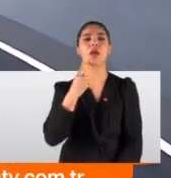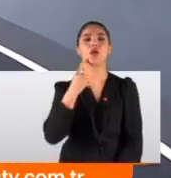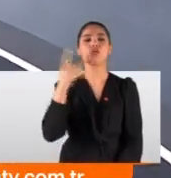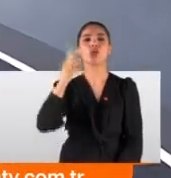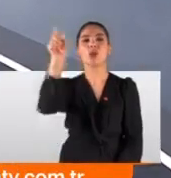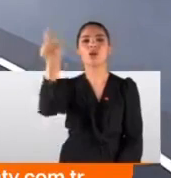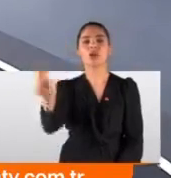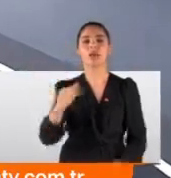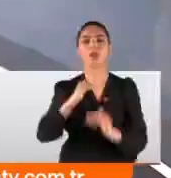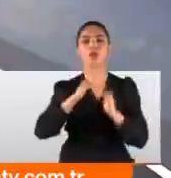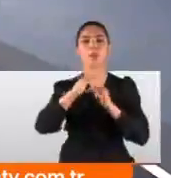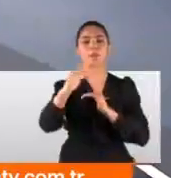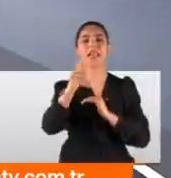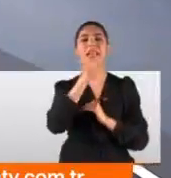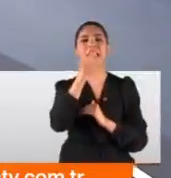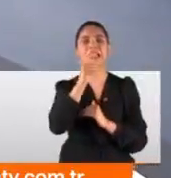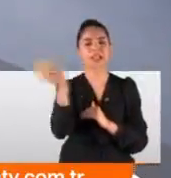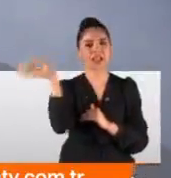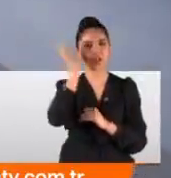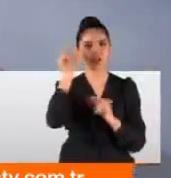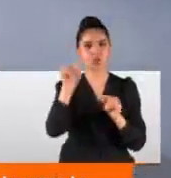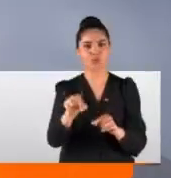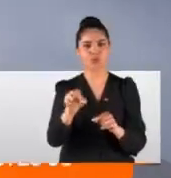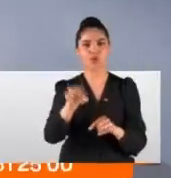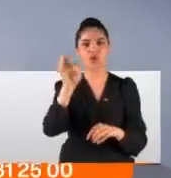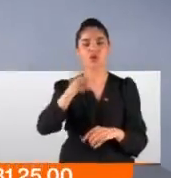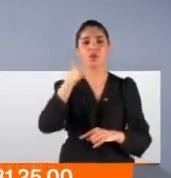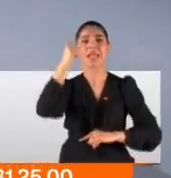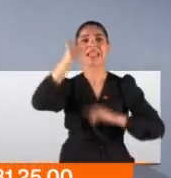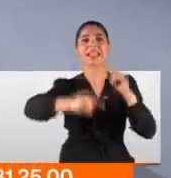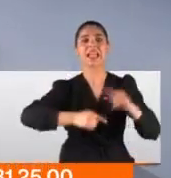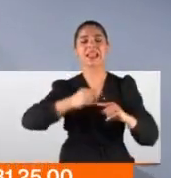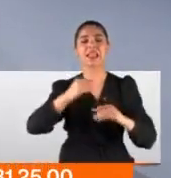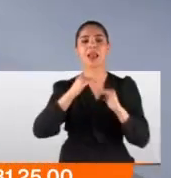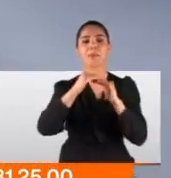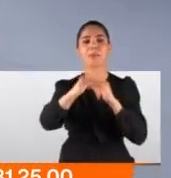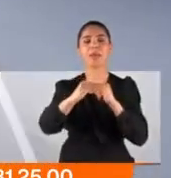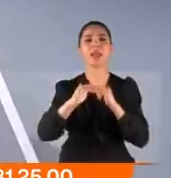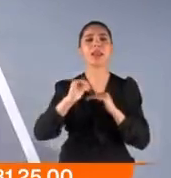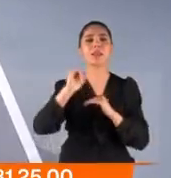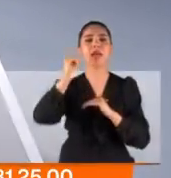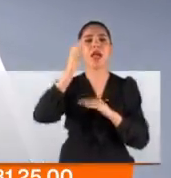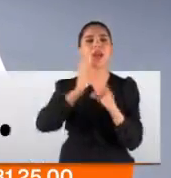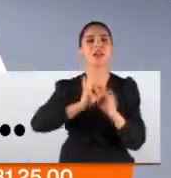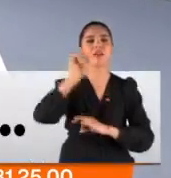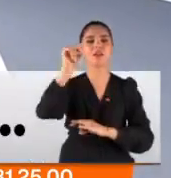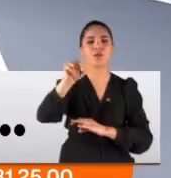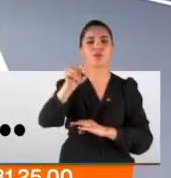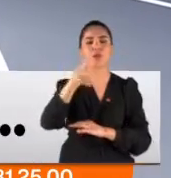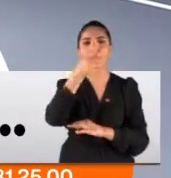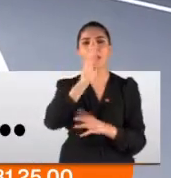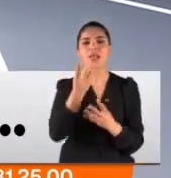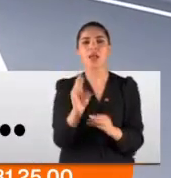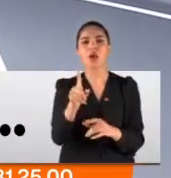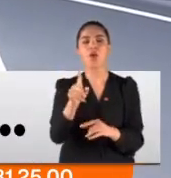Cumhurbaşkanı Erdoğan'ın millete seslenişi ekranlarınıza getirdik ve nesiller boyunca milletimizin her bir ferdi bu eşi benzeri